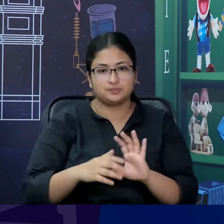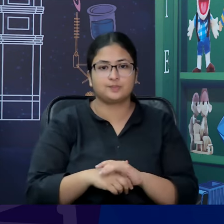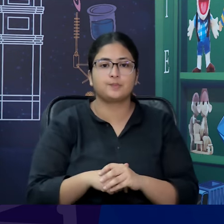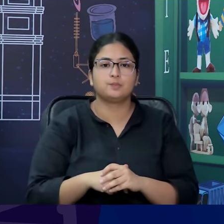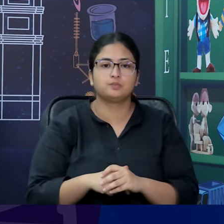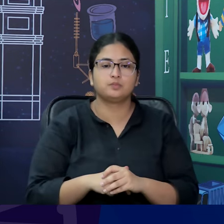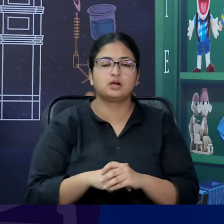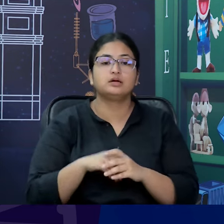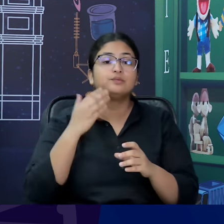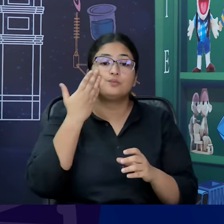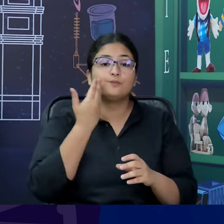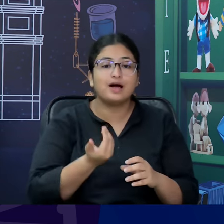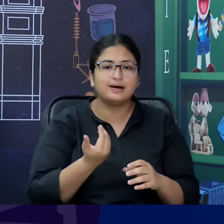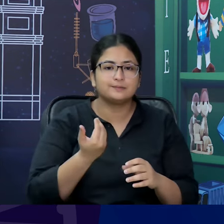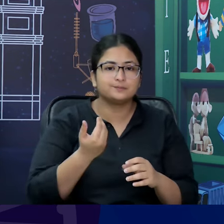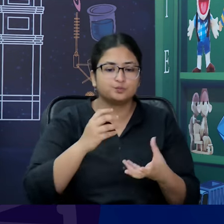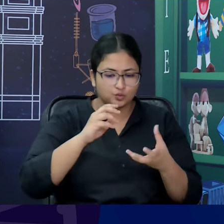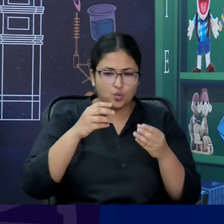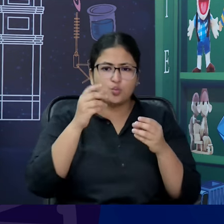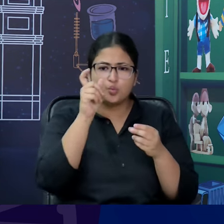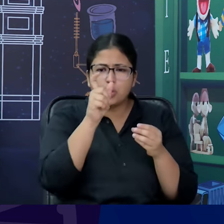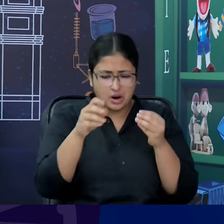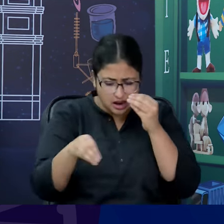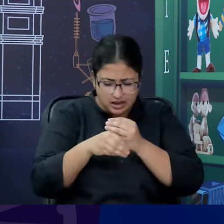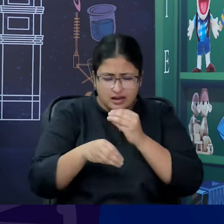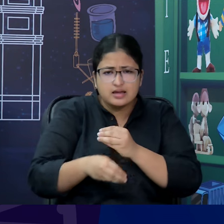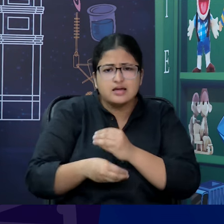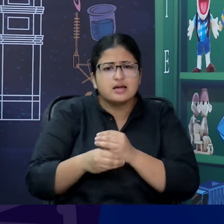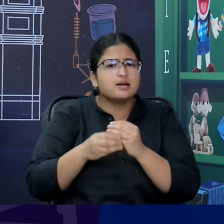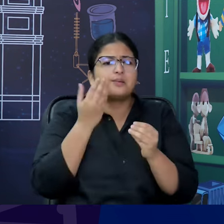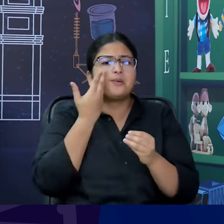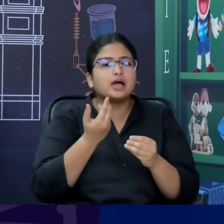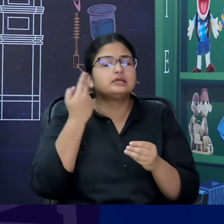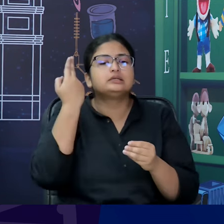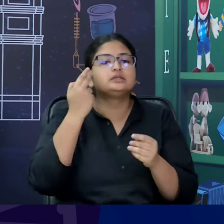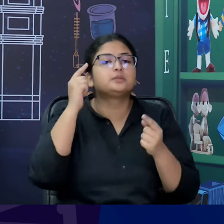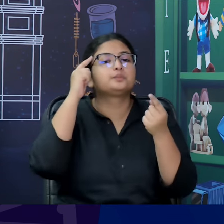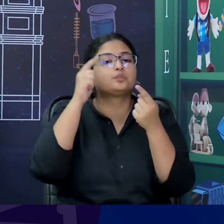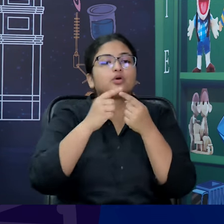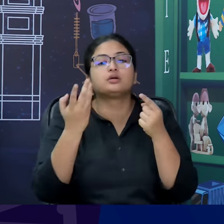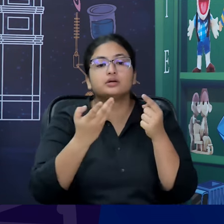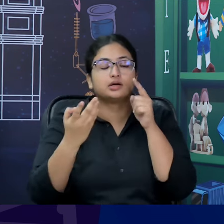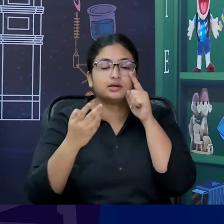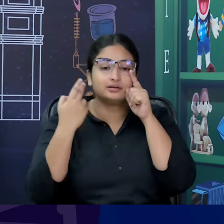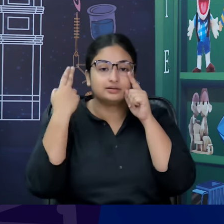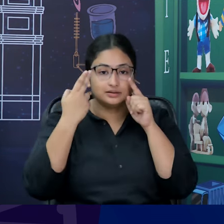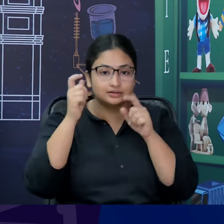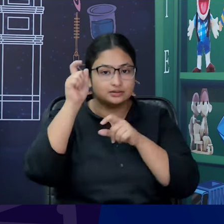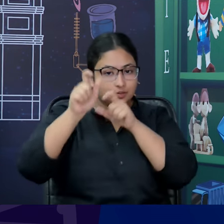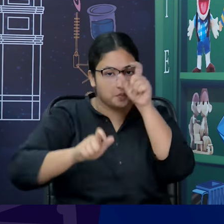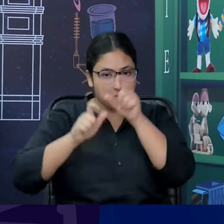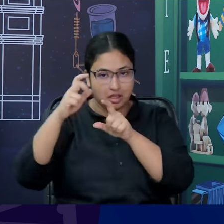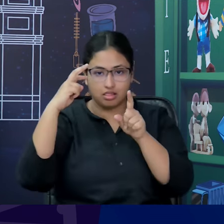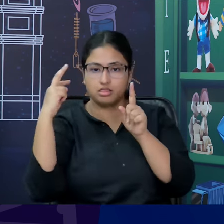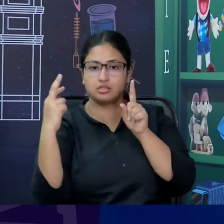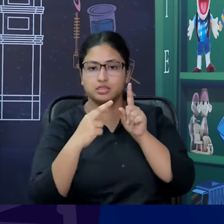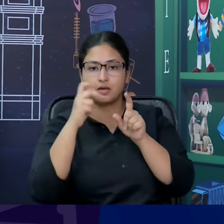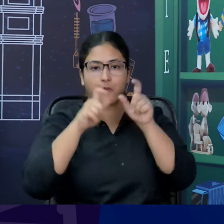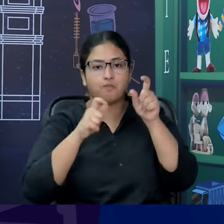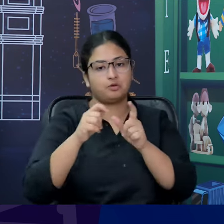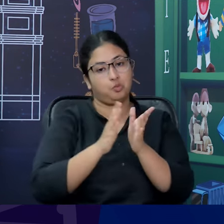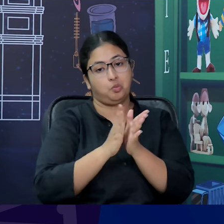शाबाशी और वाह वाह आगे देखें आखिरकार वही हुआ जिसका मुझे डर